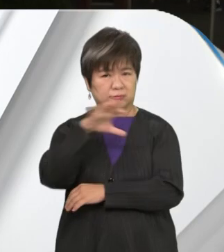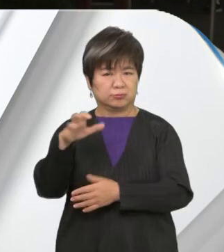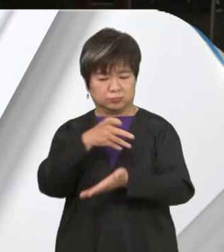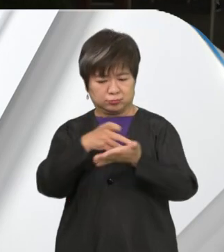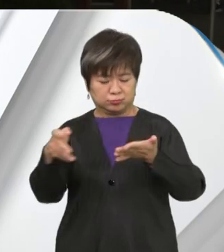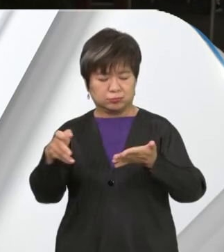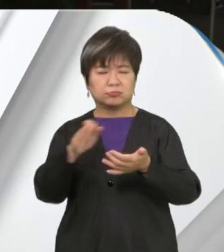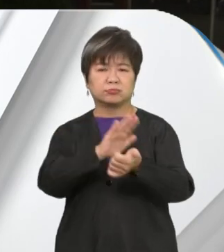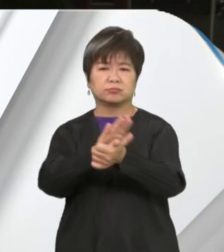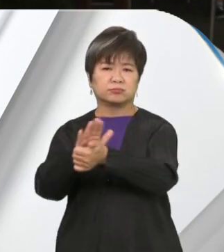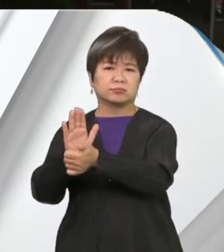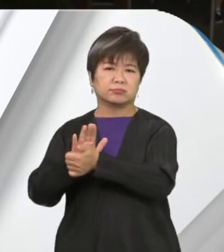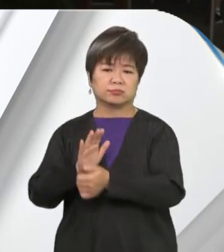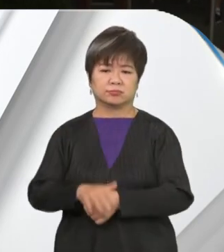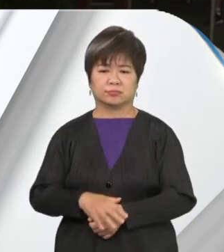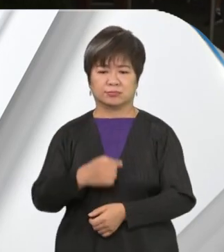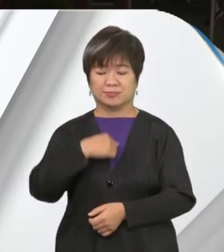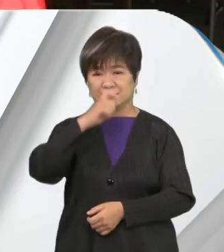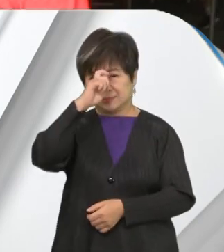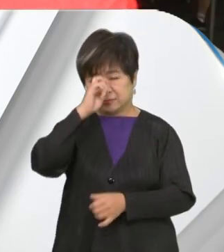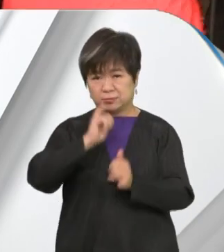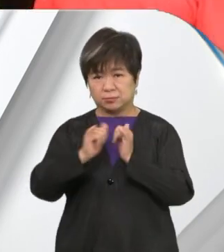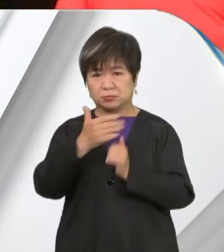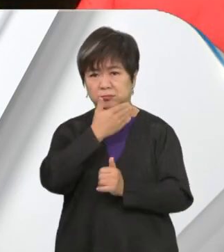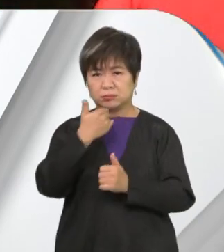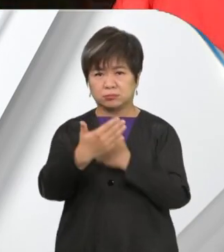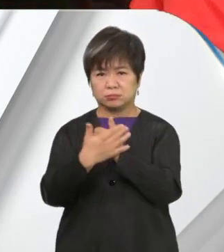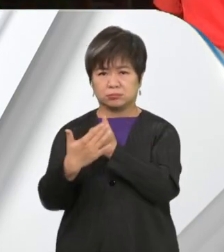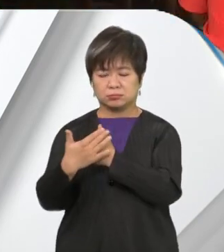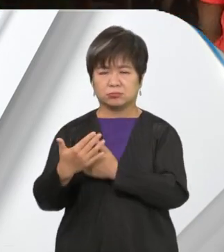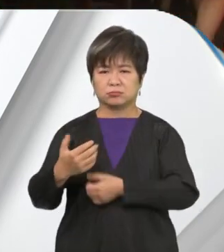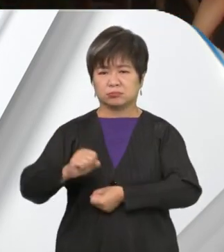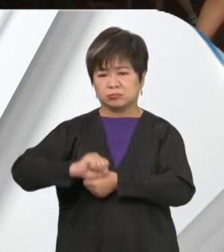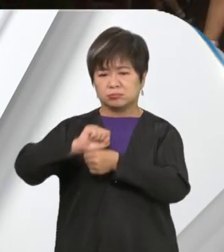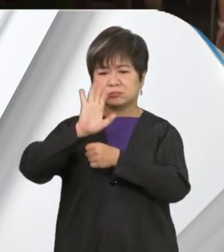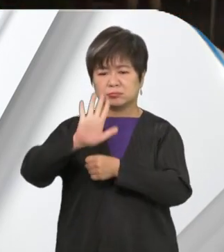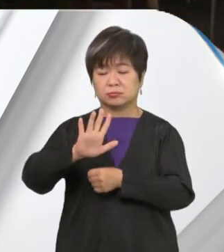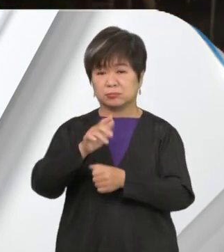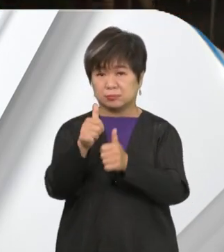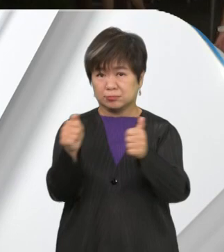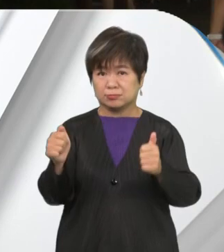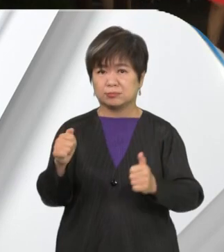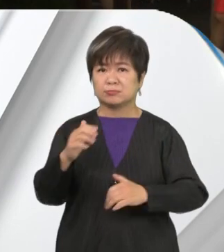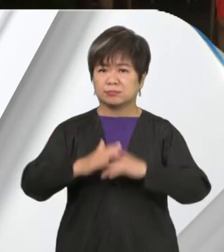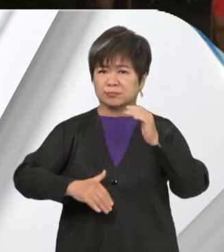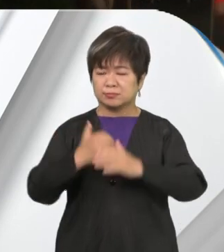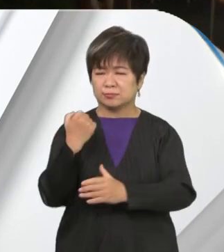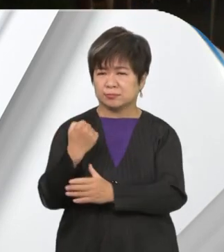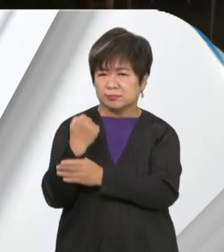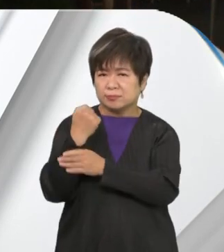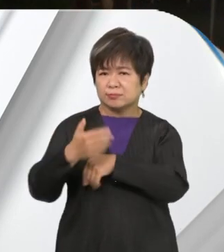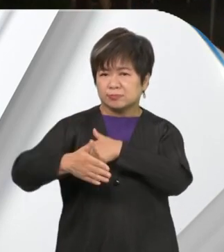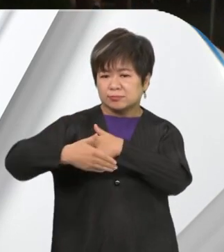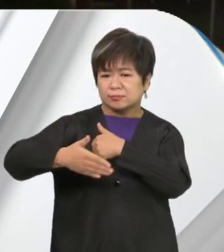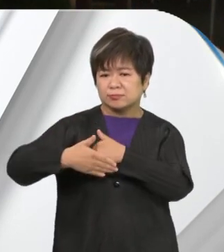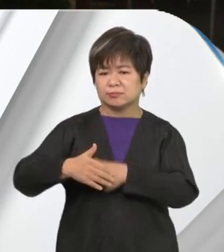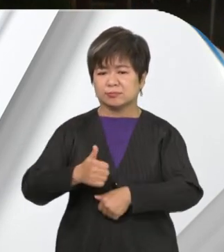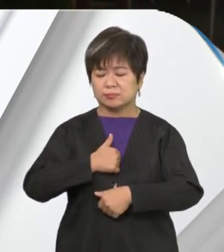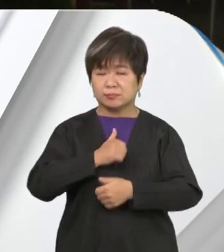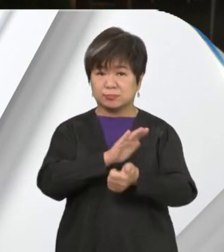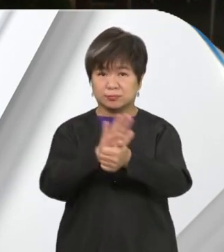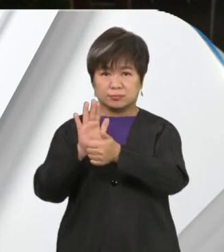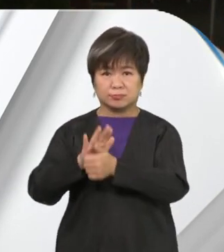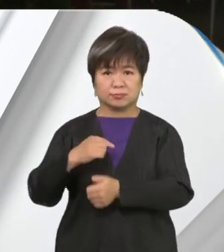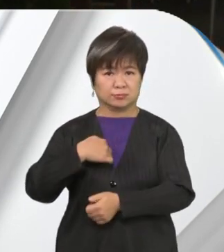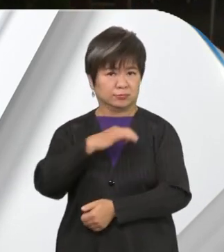围。当然，我们也希望能够有更多的社会资源，也感谢他们一起支持，长期支持我们，鼓励我们狮子帮助，让龙眼